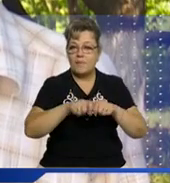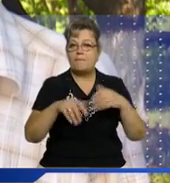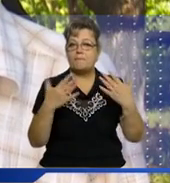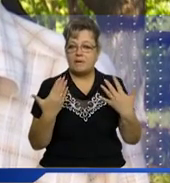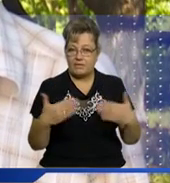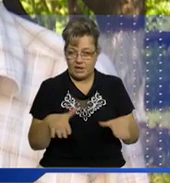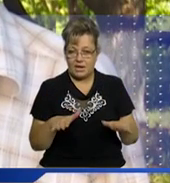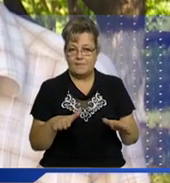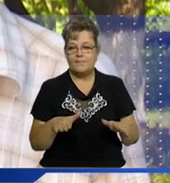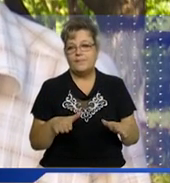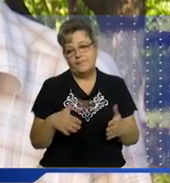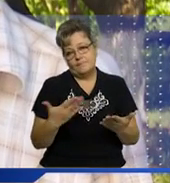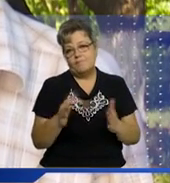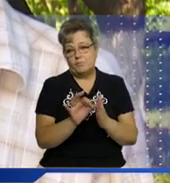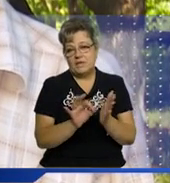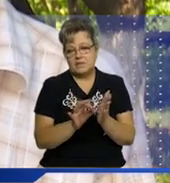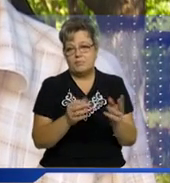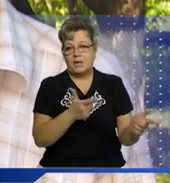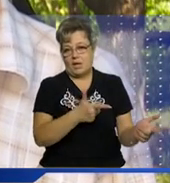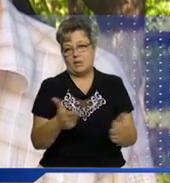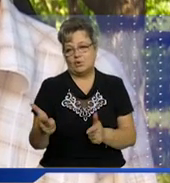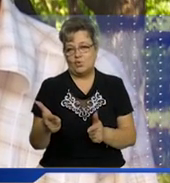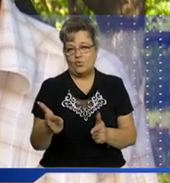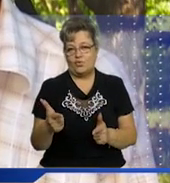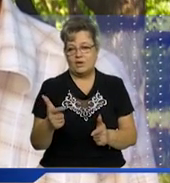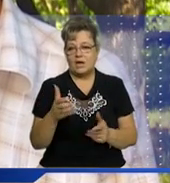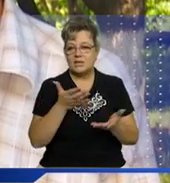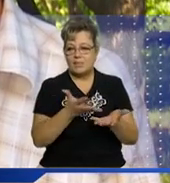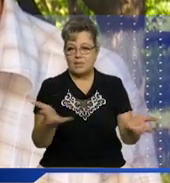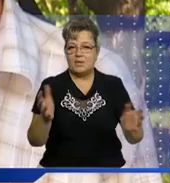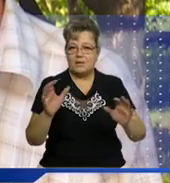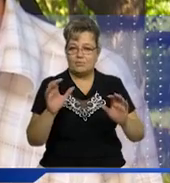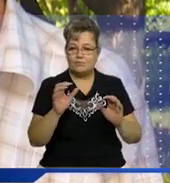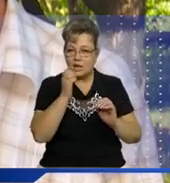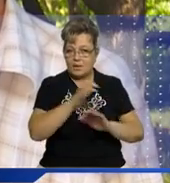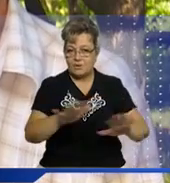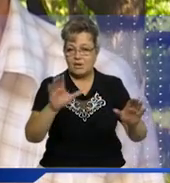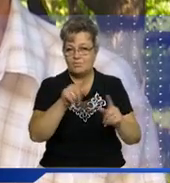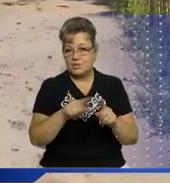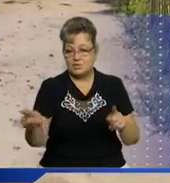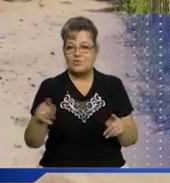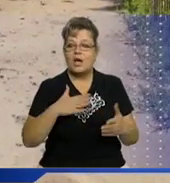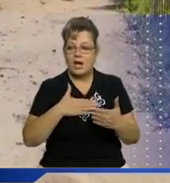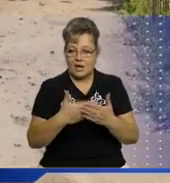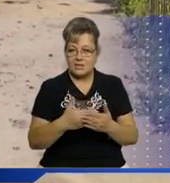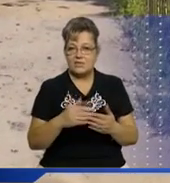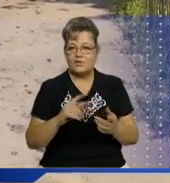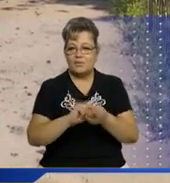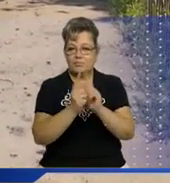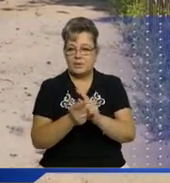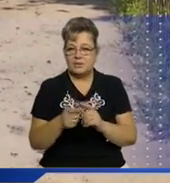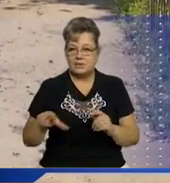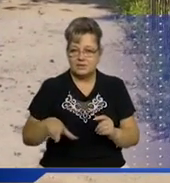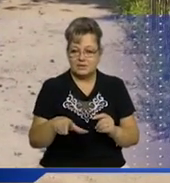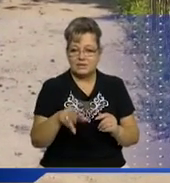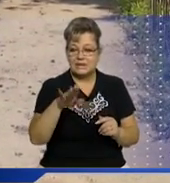4-котловое экспертное диагностирование. В принципе, котельная к отопительному сезону, можно сказать, что уже готова. Активно ведется